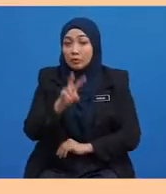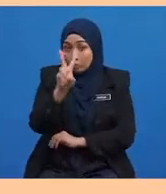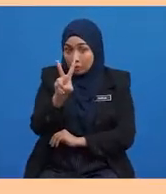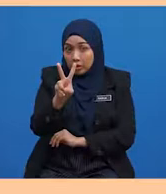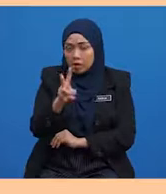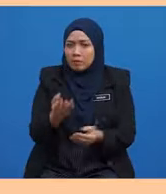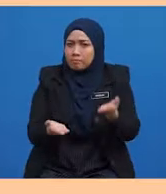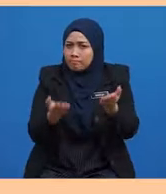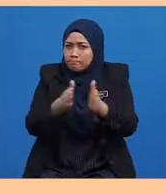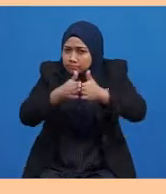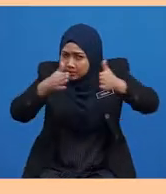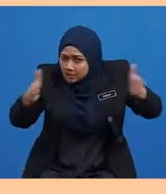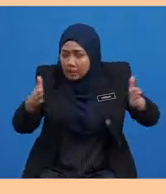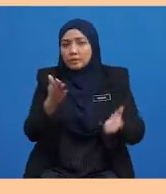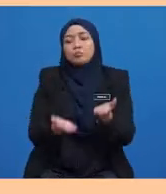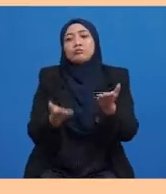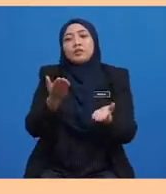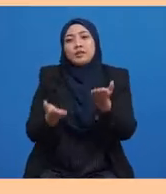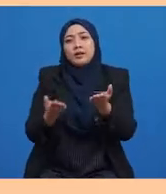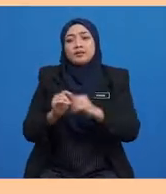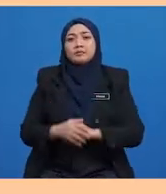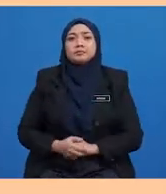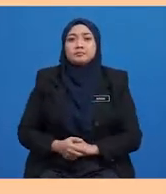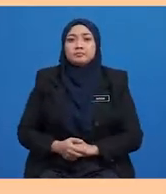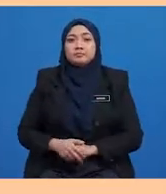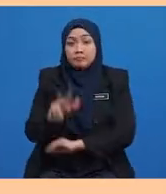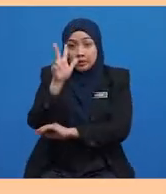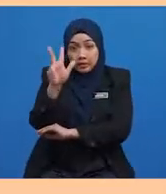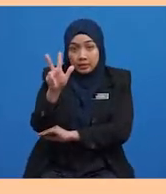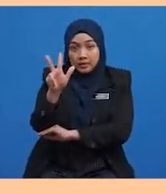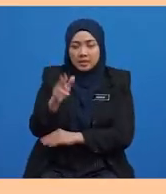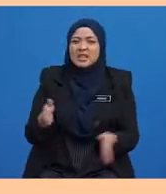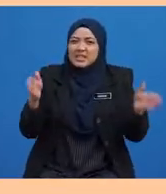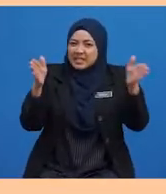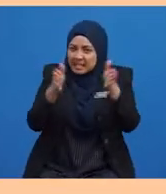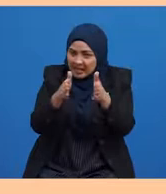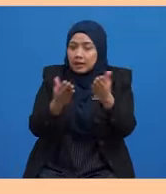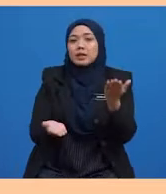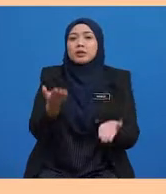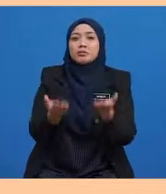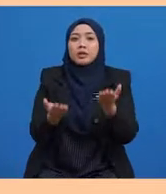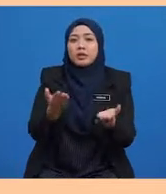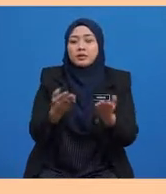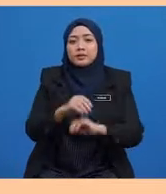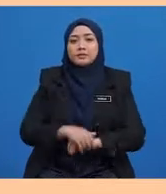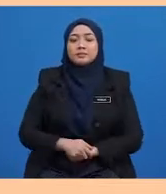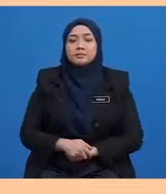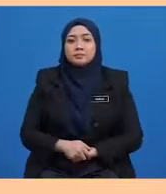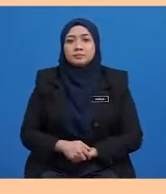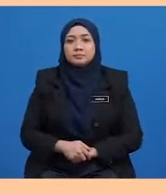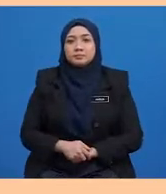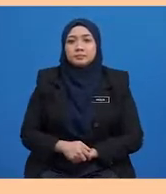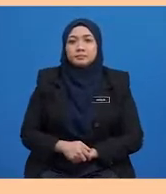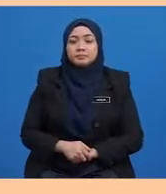kemungkinan. Ketiga pula adalah kecil kemungkinan. Situasi